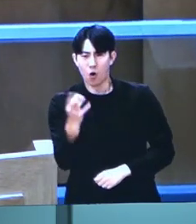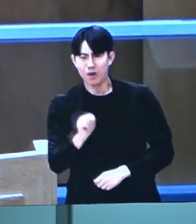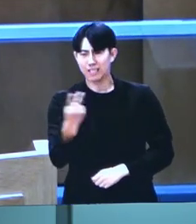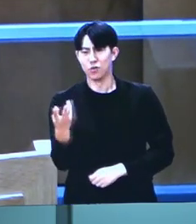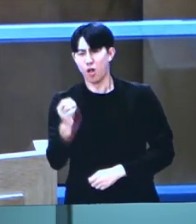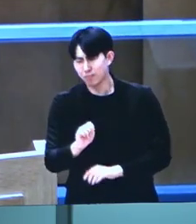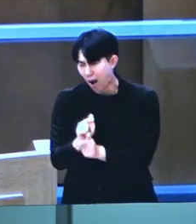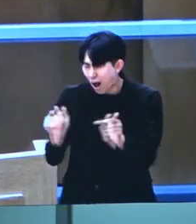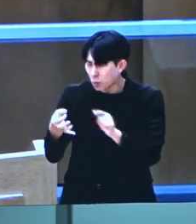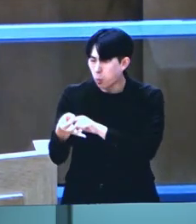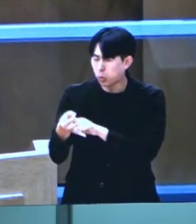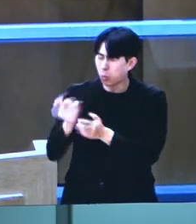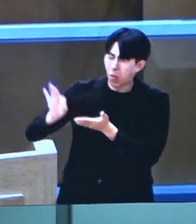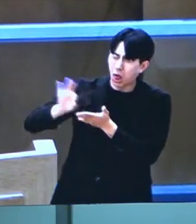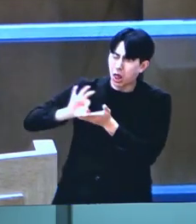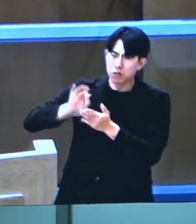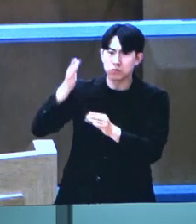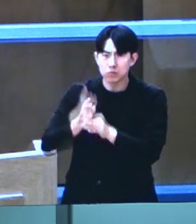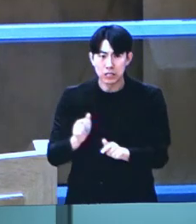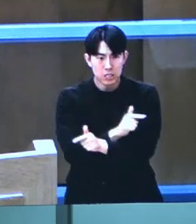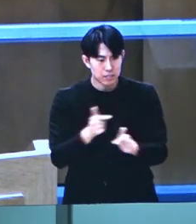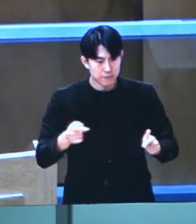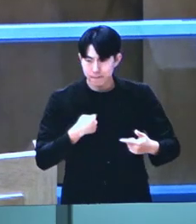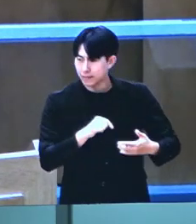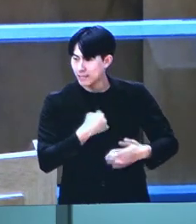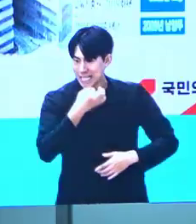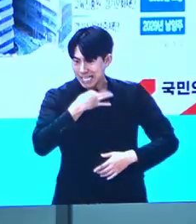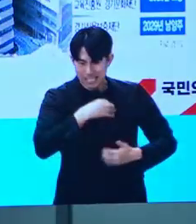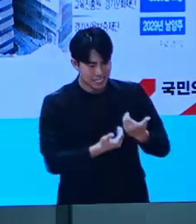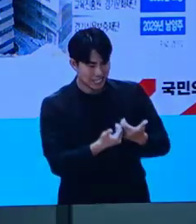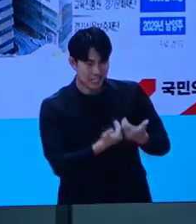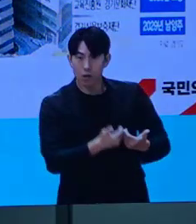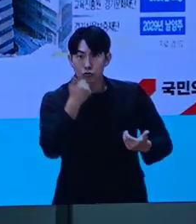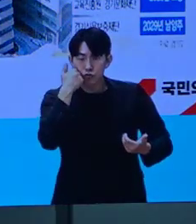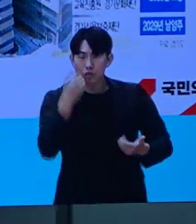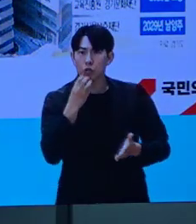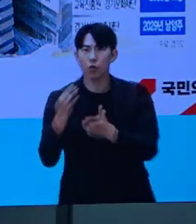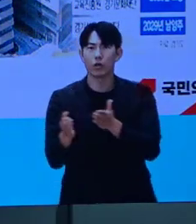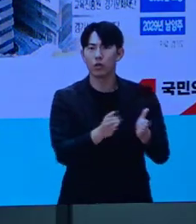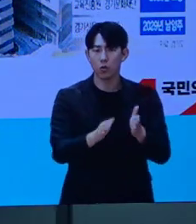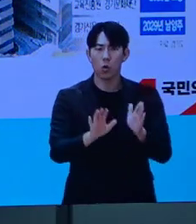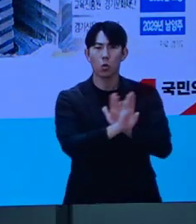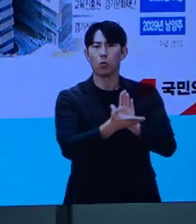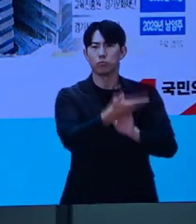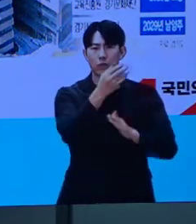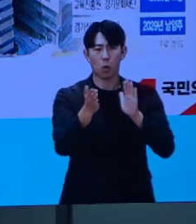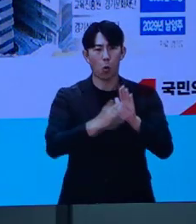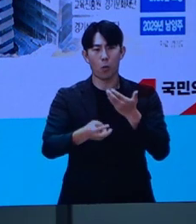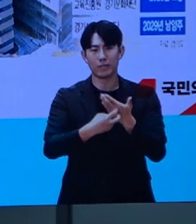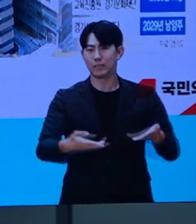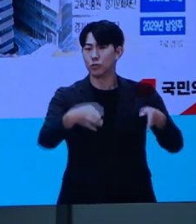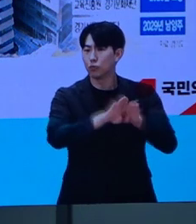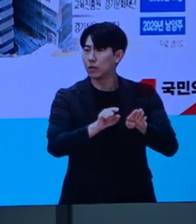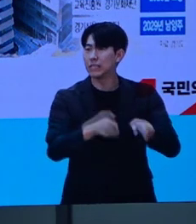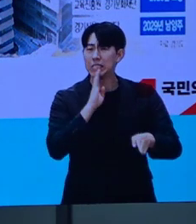소요되고 첨예하게 이해가 얽힌 경기 동북구 의원 설립을 과연 경기도가 추진해 나갈 수